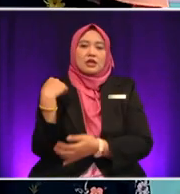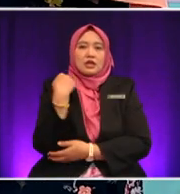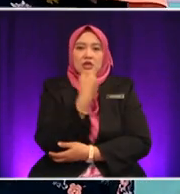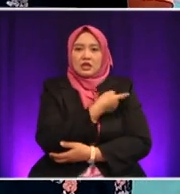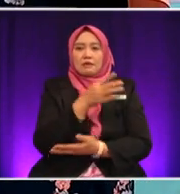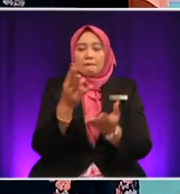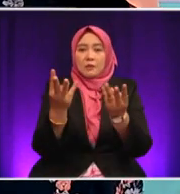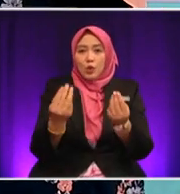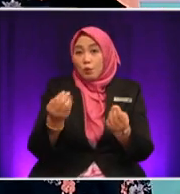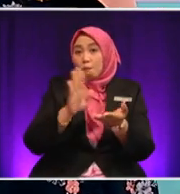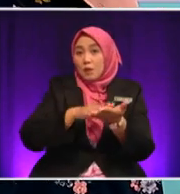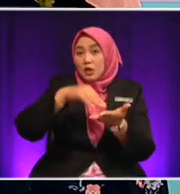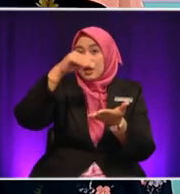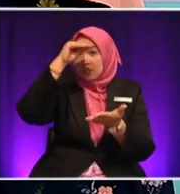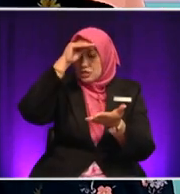kita jadi